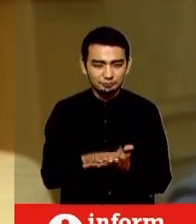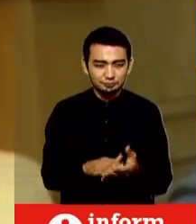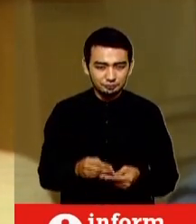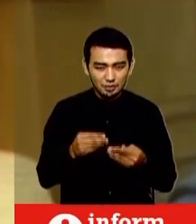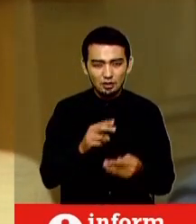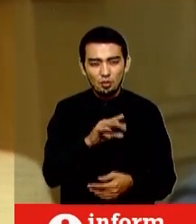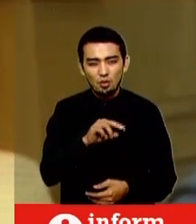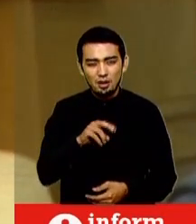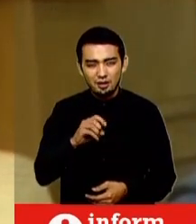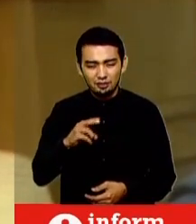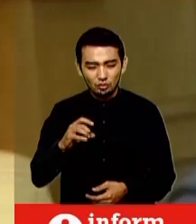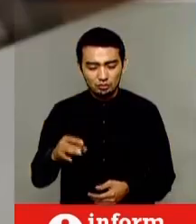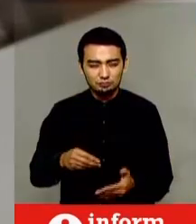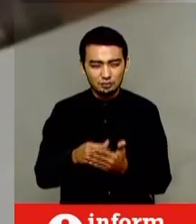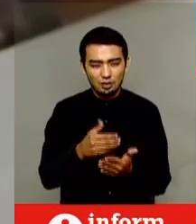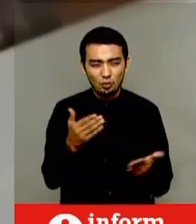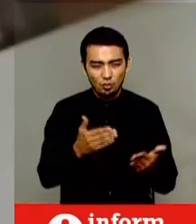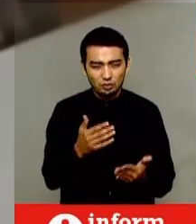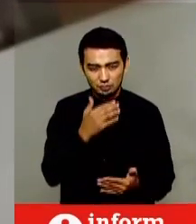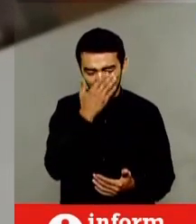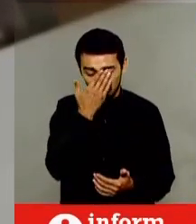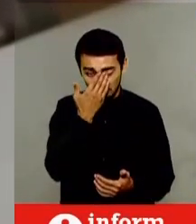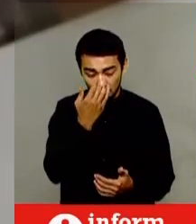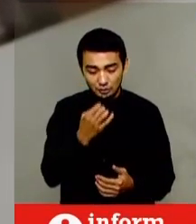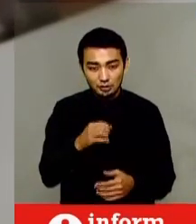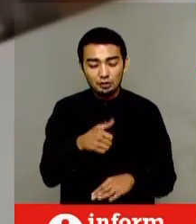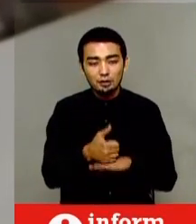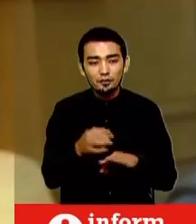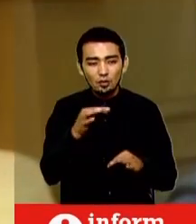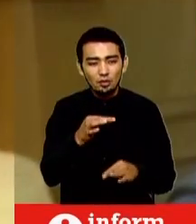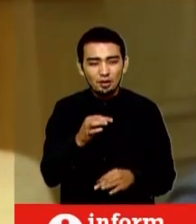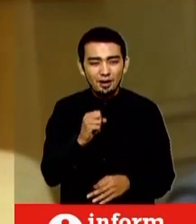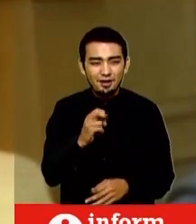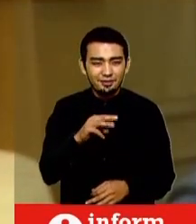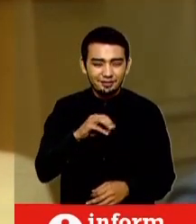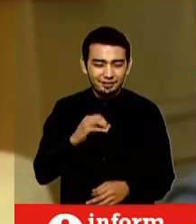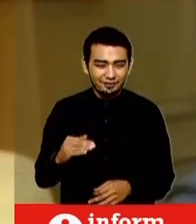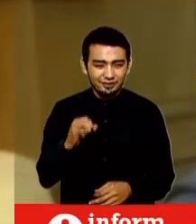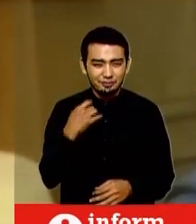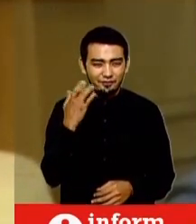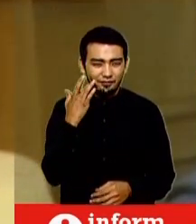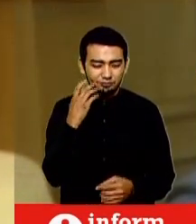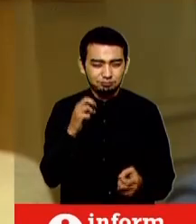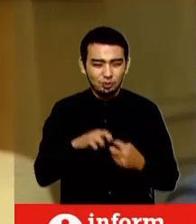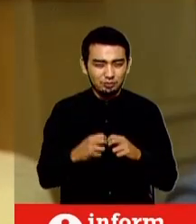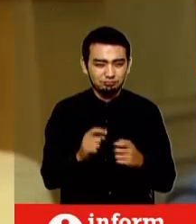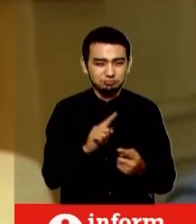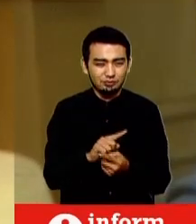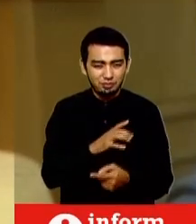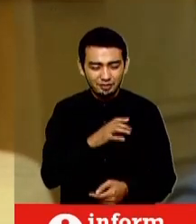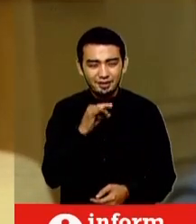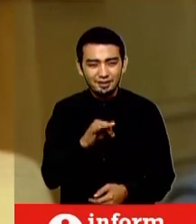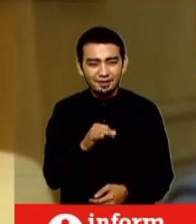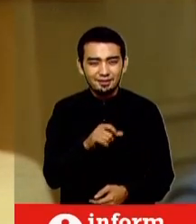коллекторов, никаких платежей. Это условие главное. Второе – наличие активов, с чем сейчас сталкиваемся. Плюс должники сами